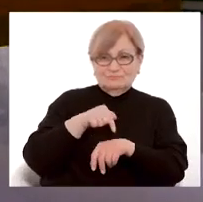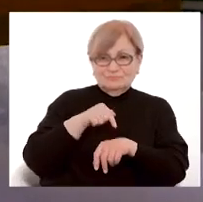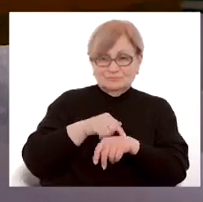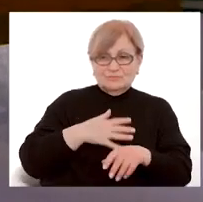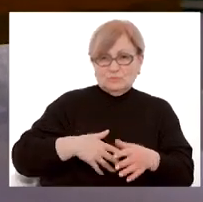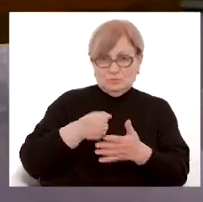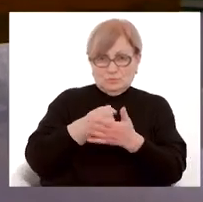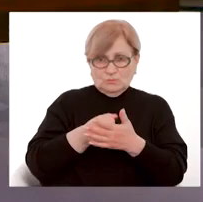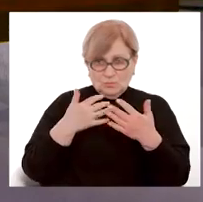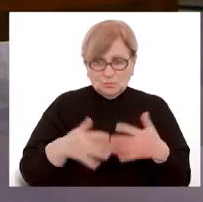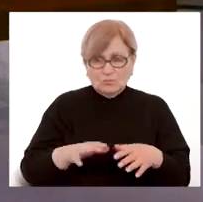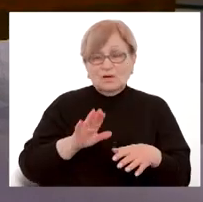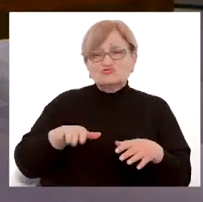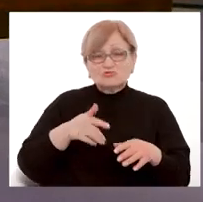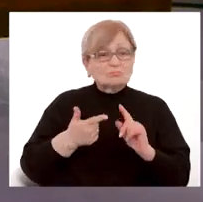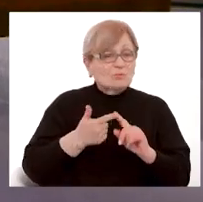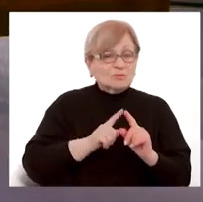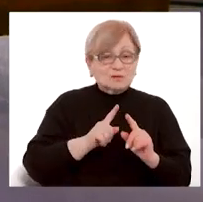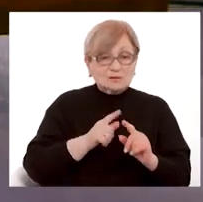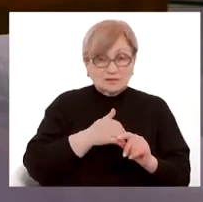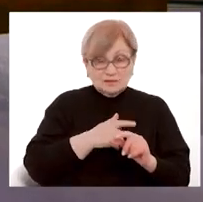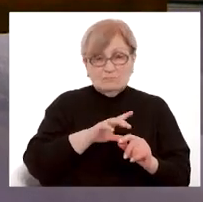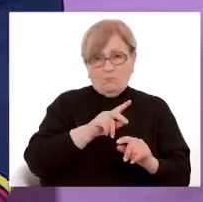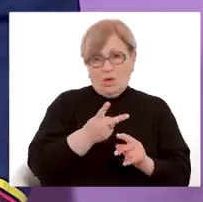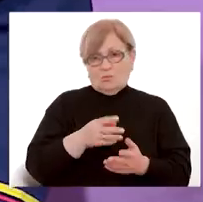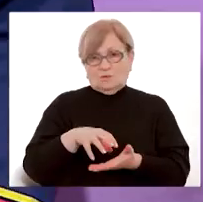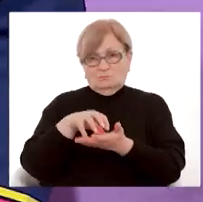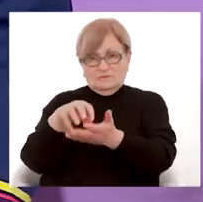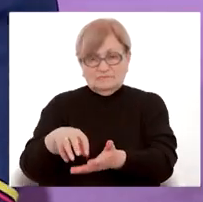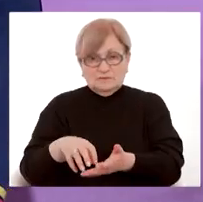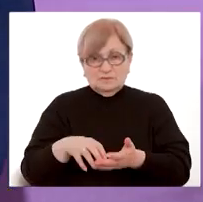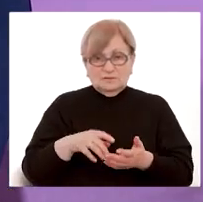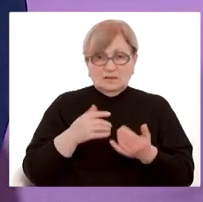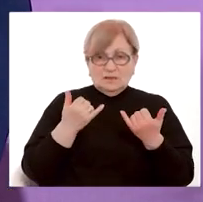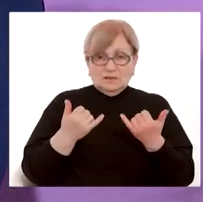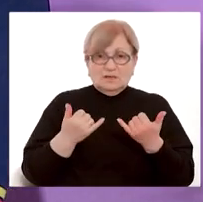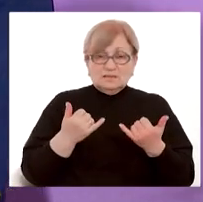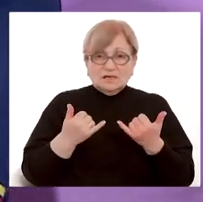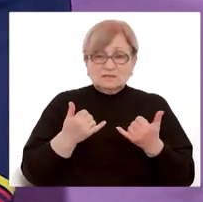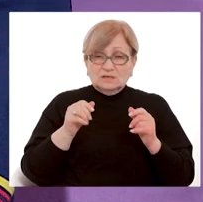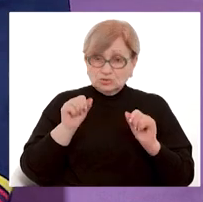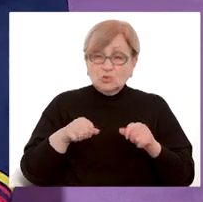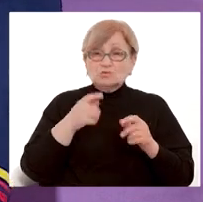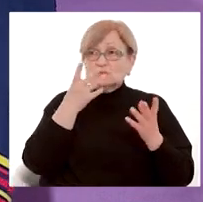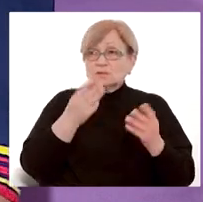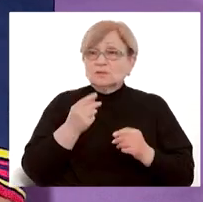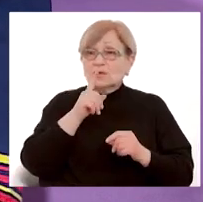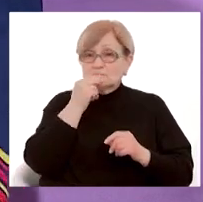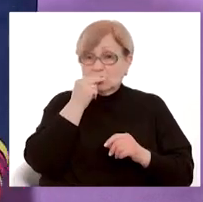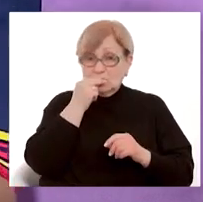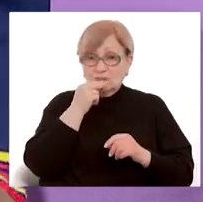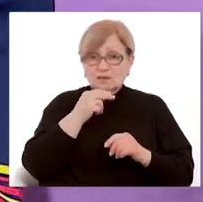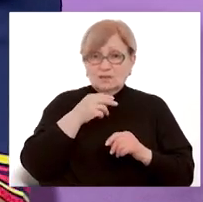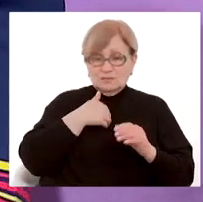რომ დანაყრებულია და შემდეგ მივაწოდოთ შემდეგი ულუფა და ასევე აი დღის რაციონი თვითონაც შეუძლია რომ შეადგინოს. აი როგორც